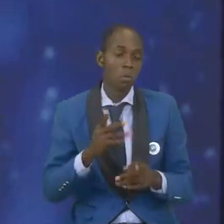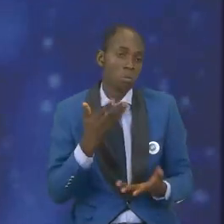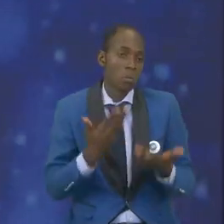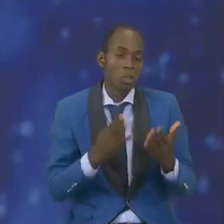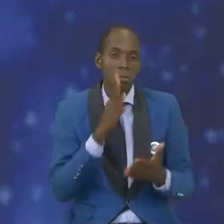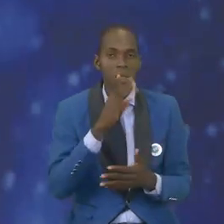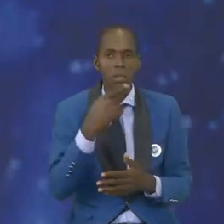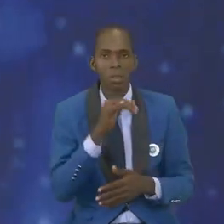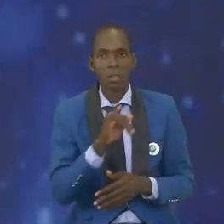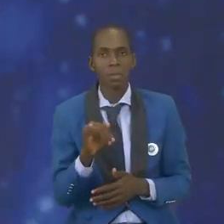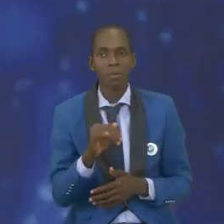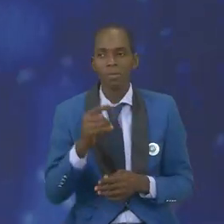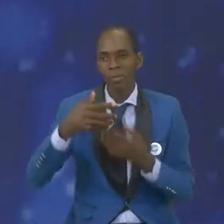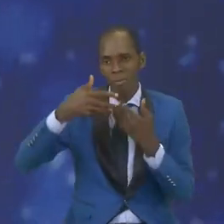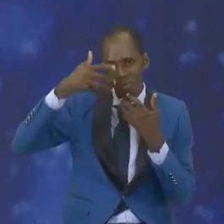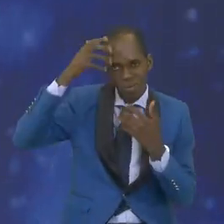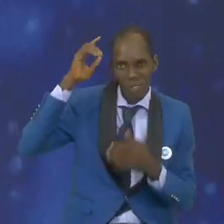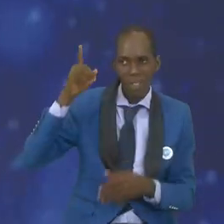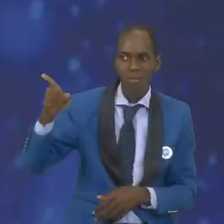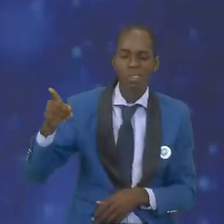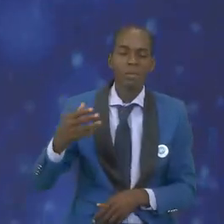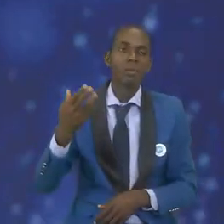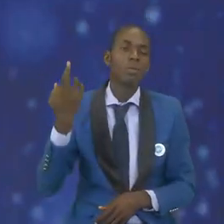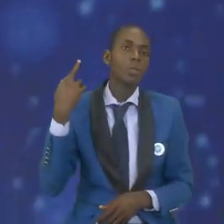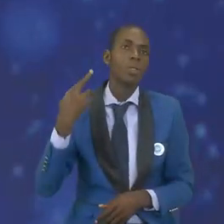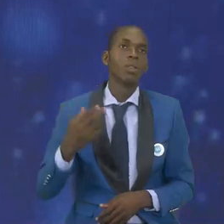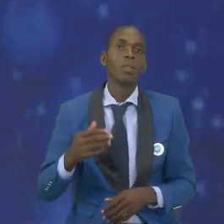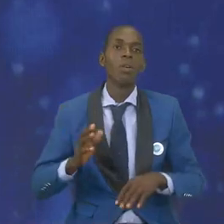Alors, peut-être certains disaient,